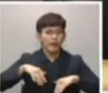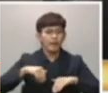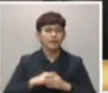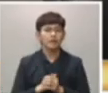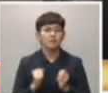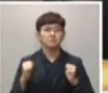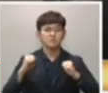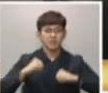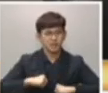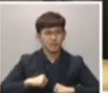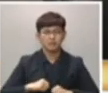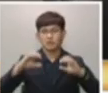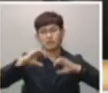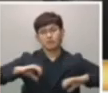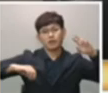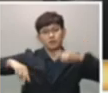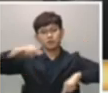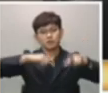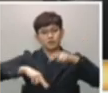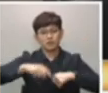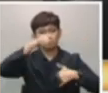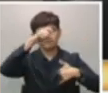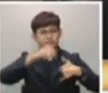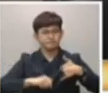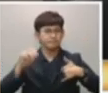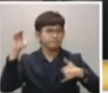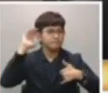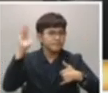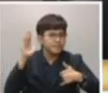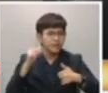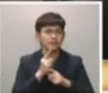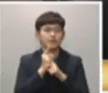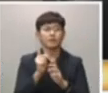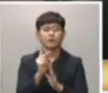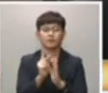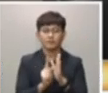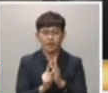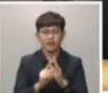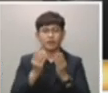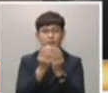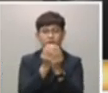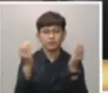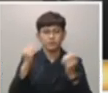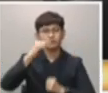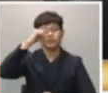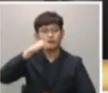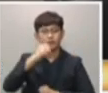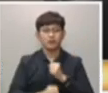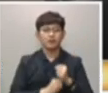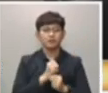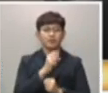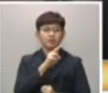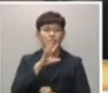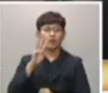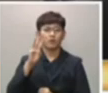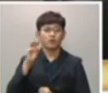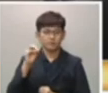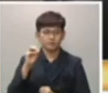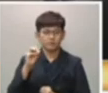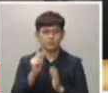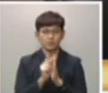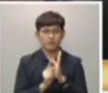ม่ไว้วางใจรัฐมนตรีเป็นรายบุคคลตามรัฐธรรมนูญแห่งราชอาณาจักรไทยพ.ศ. 2560มาต